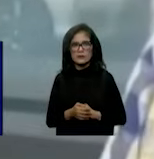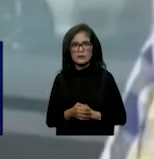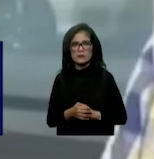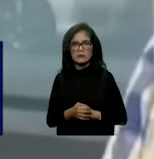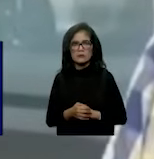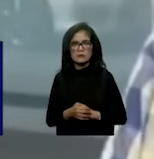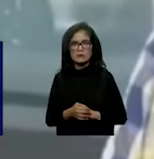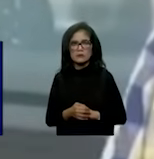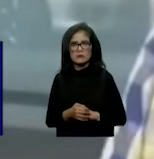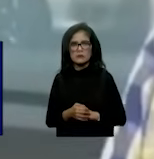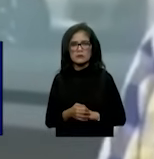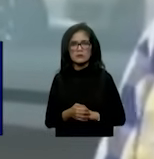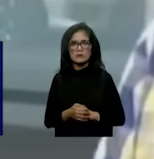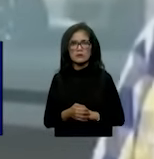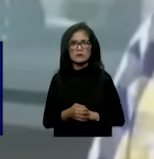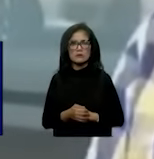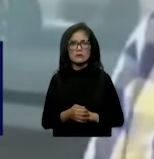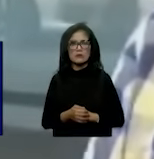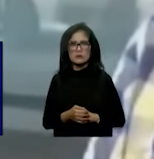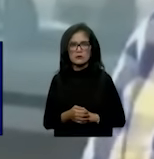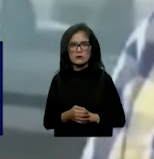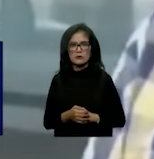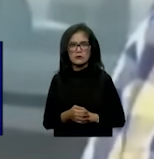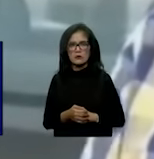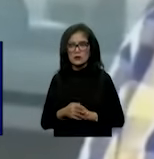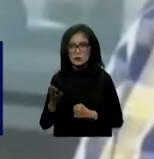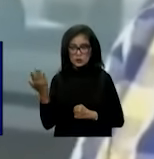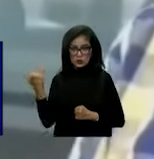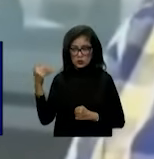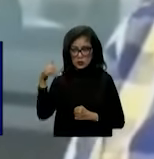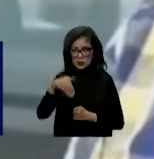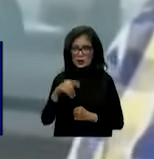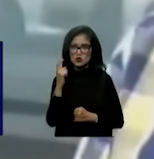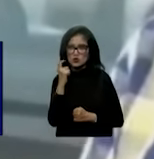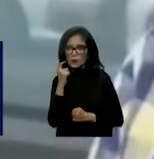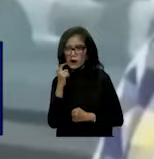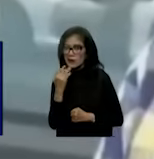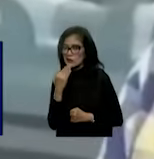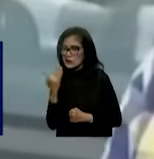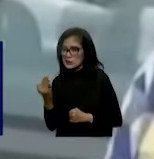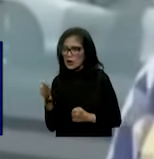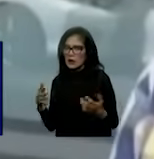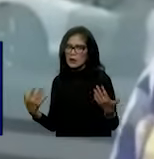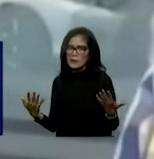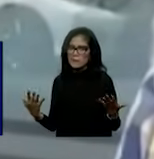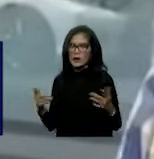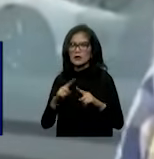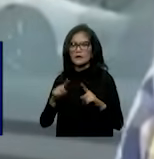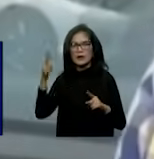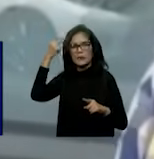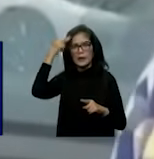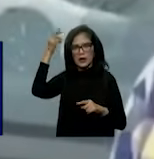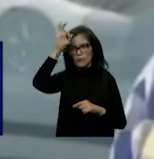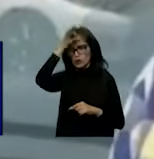keluarga klien saya mencoba untuk konfirmasi ada apa. Kapolseknya malah bertindak lebih arogan dengan mencekik-cekik